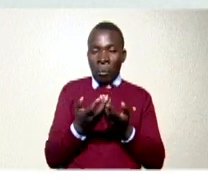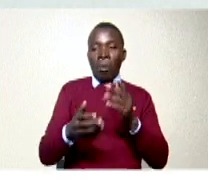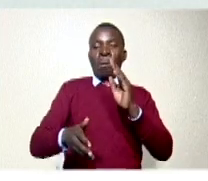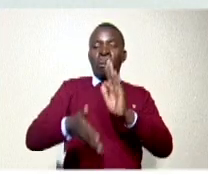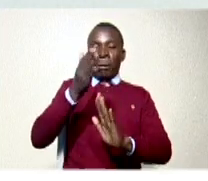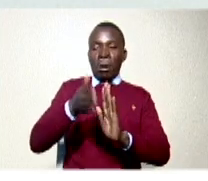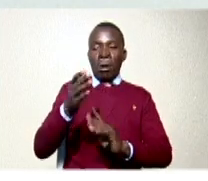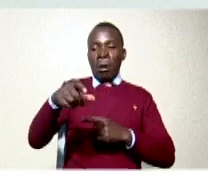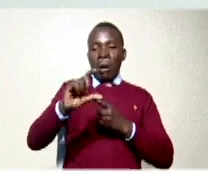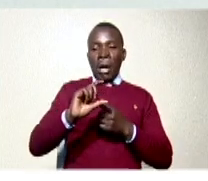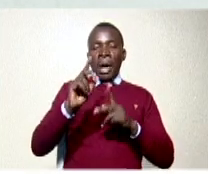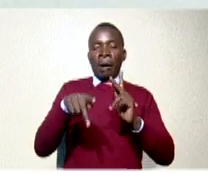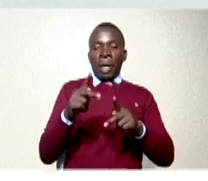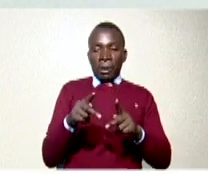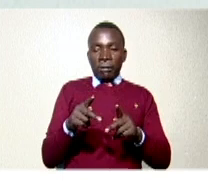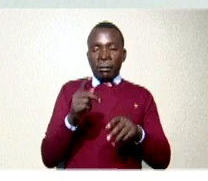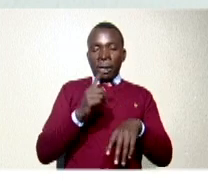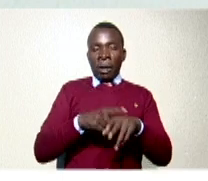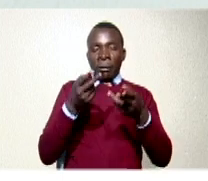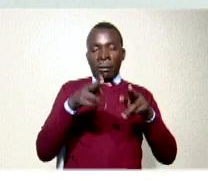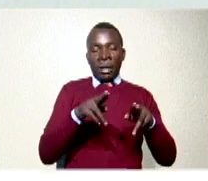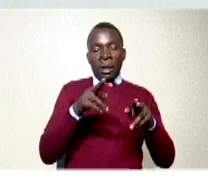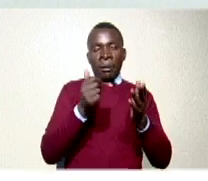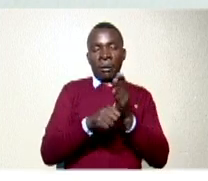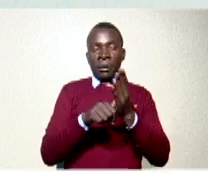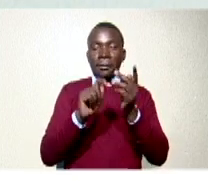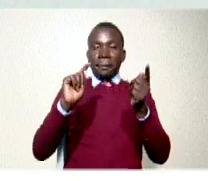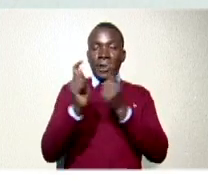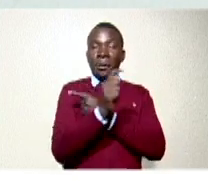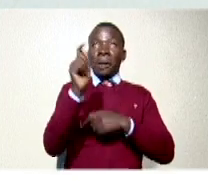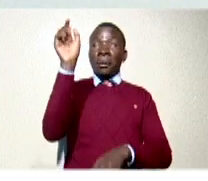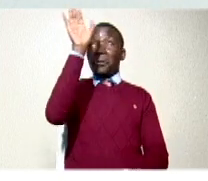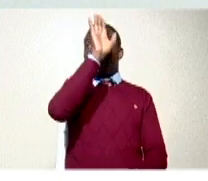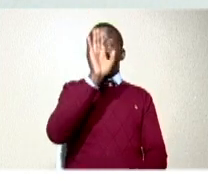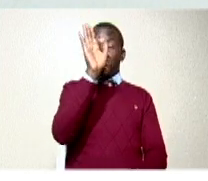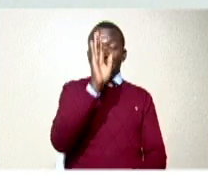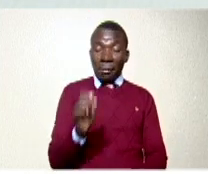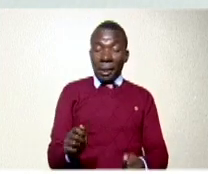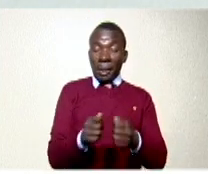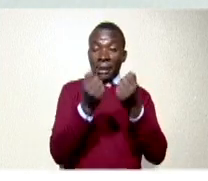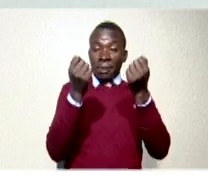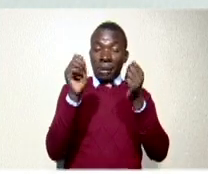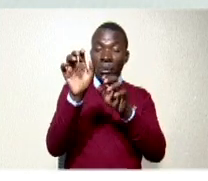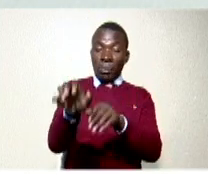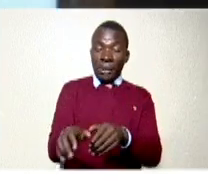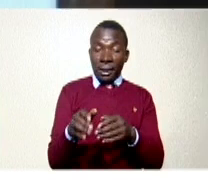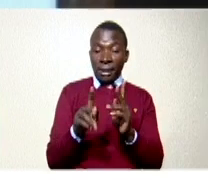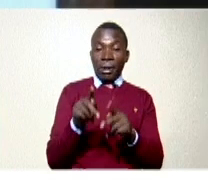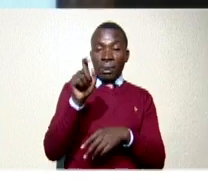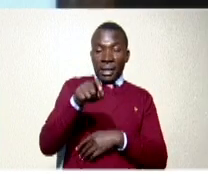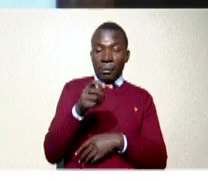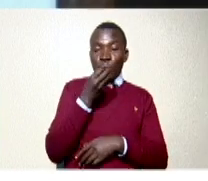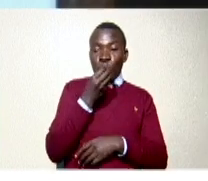wo kwiyongera kw'abantu iyo hajemo ibibazo by'ihindagurika ry'ikirere bikagira ingaruka ku buhinzi abakeneye ibiribwa ni